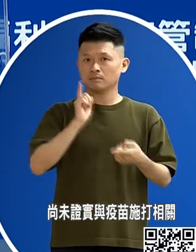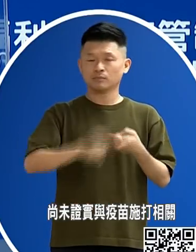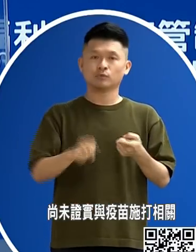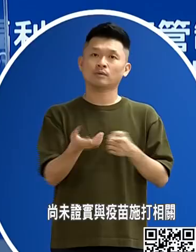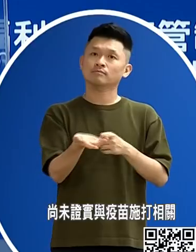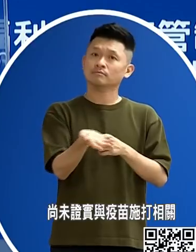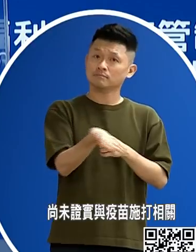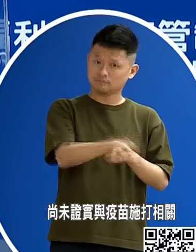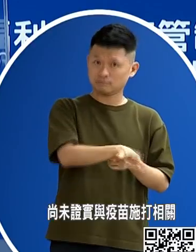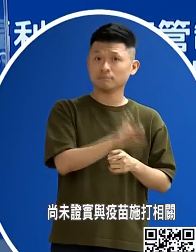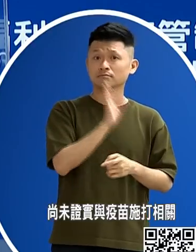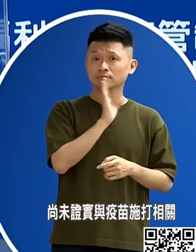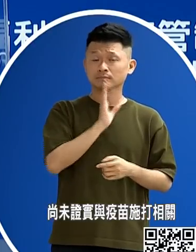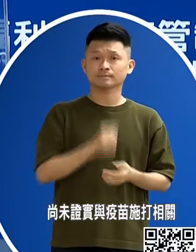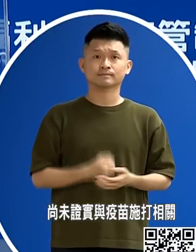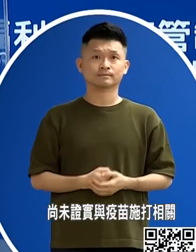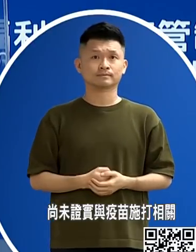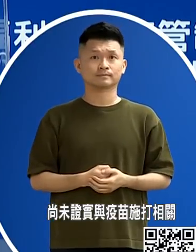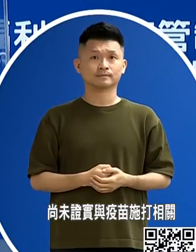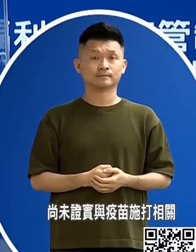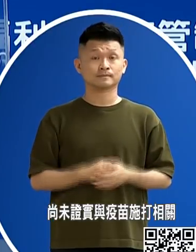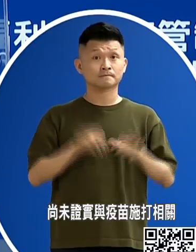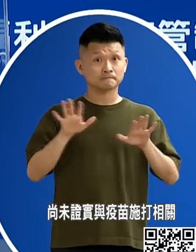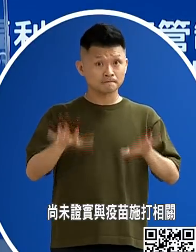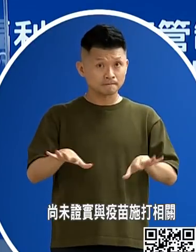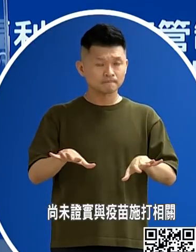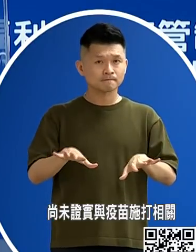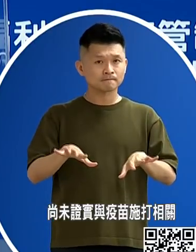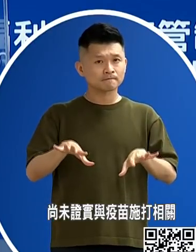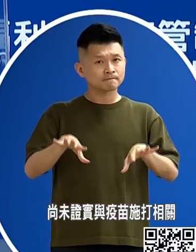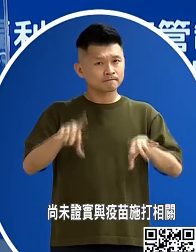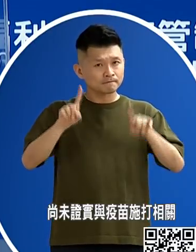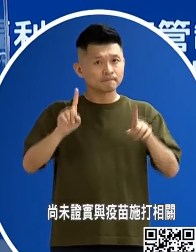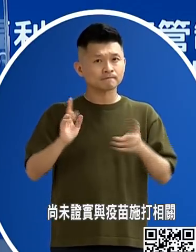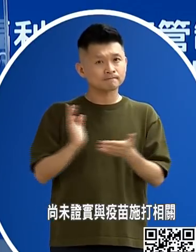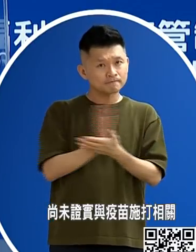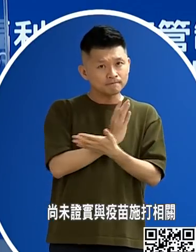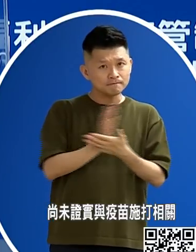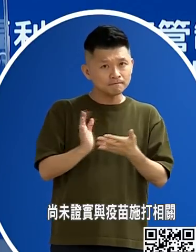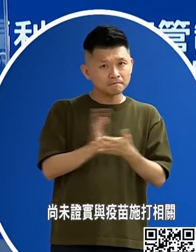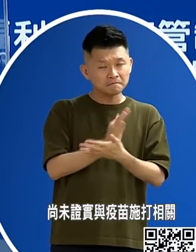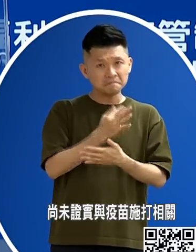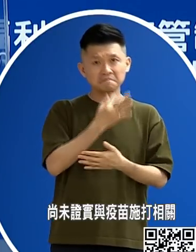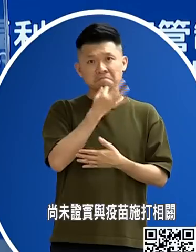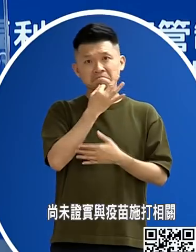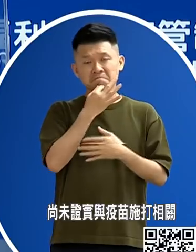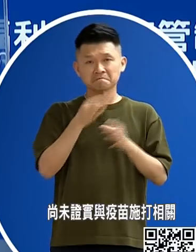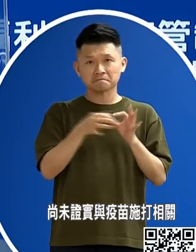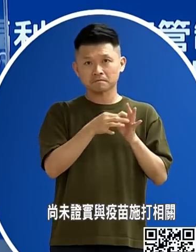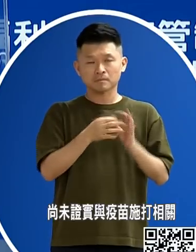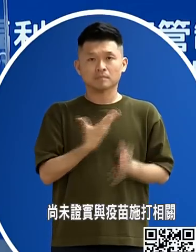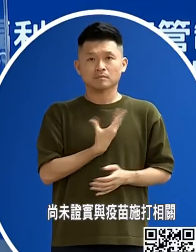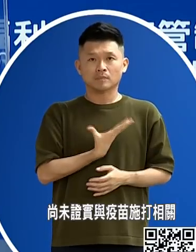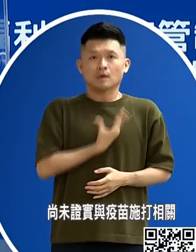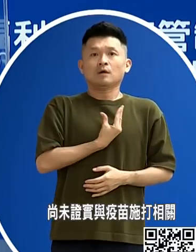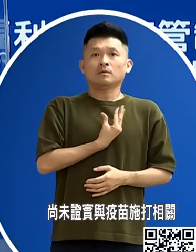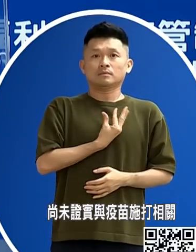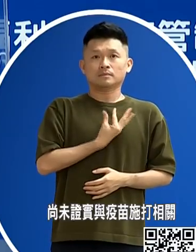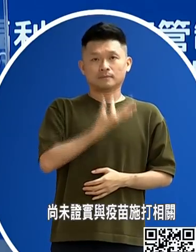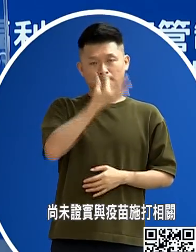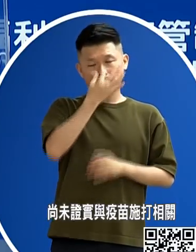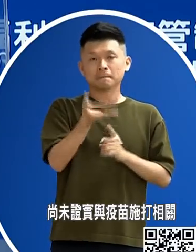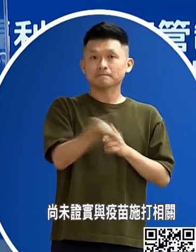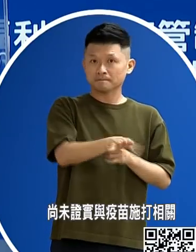过世了。那目前初步可能是有这样的可能性，有心肌梗塞的可能